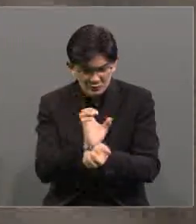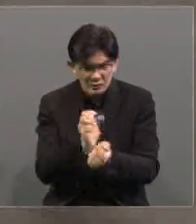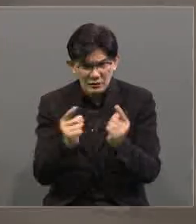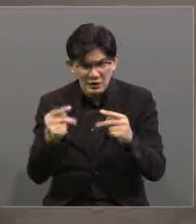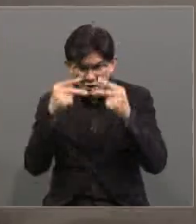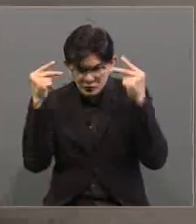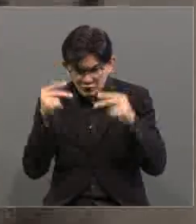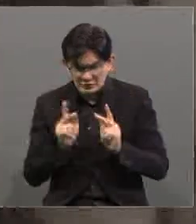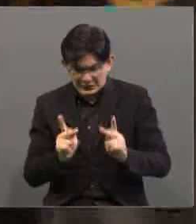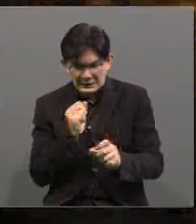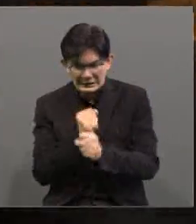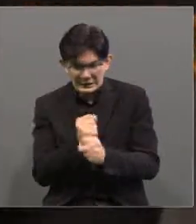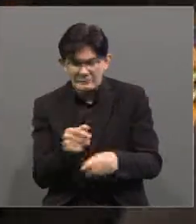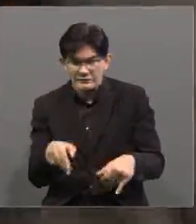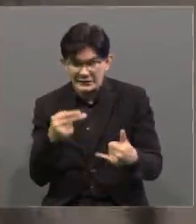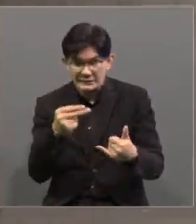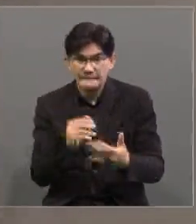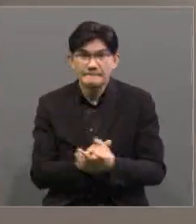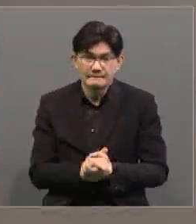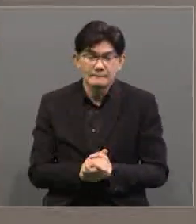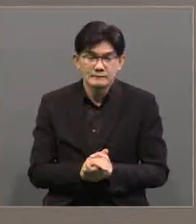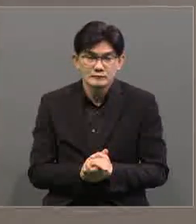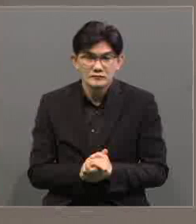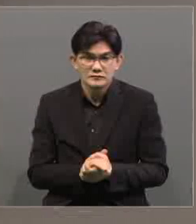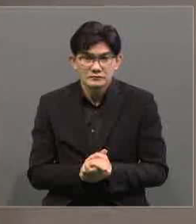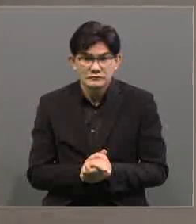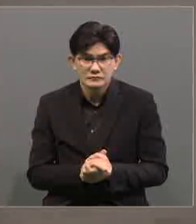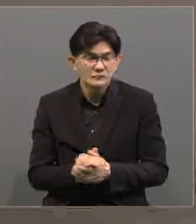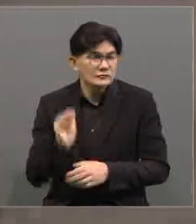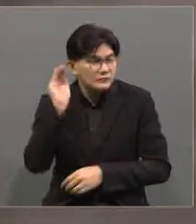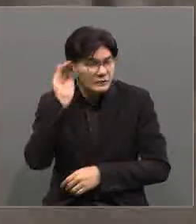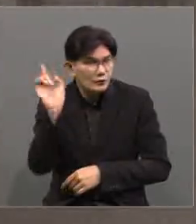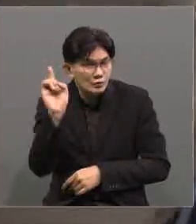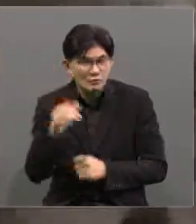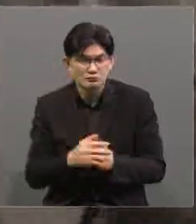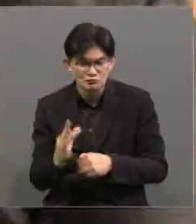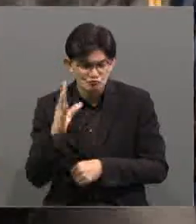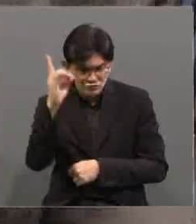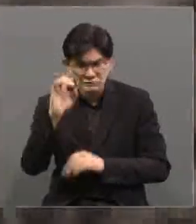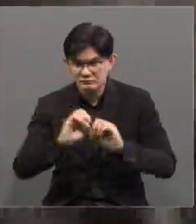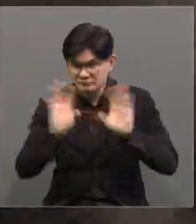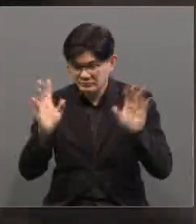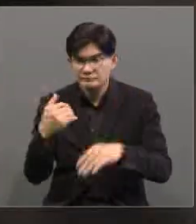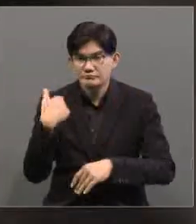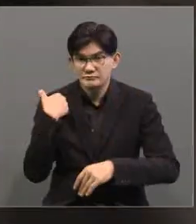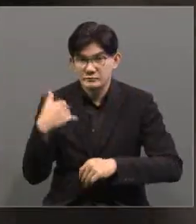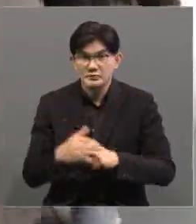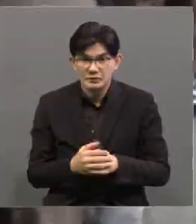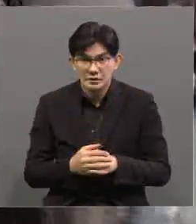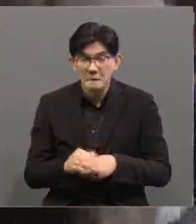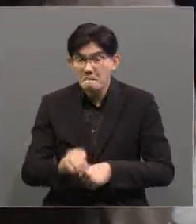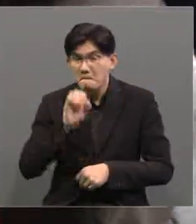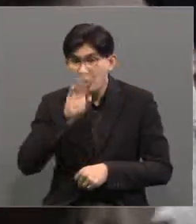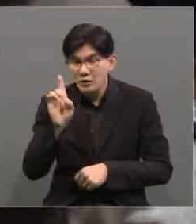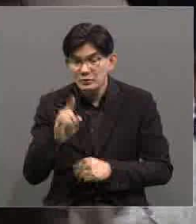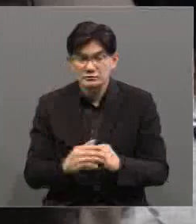คนร้ายก็ยังกล้าลงมือก่อเหตุแบบนี้แล้วก็บอกว่าเชื่อว่าไม่น่าจะเกินวันพรุ่งนี้จะมีความคืบหน้าออกมานะครับยืนยันว่